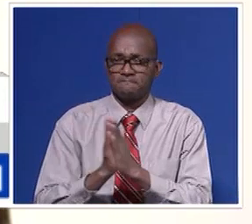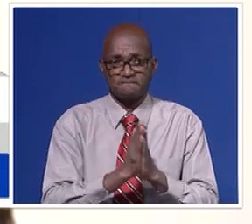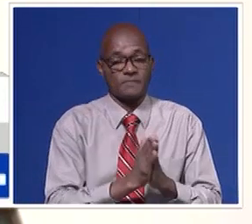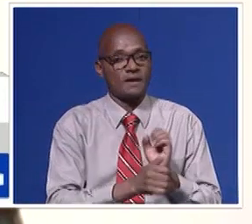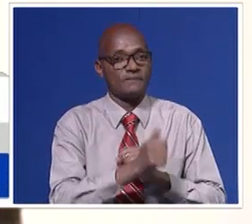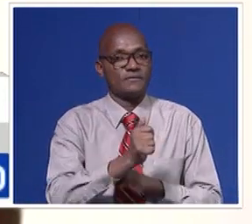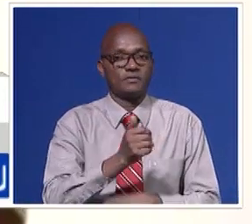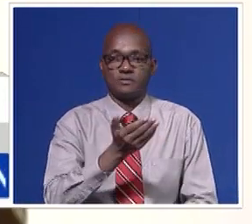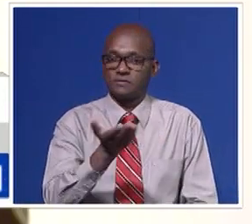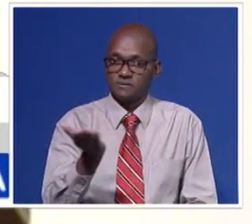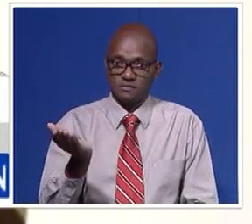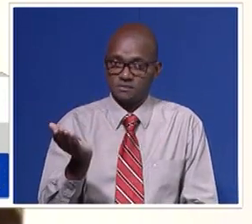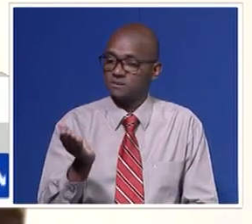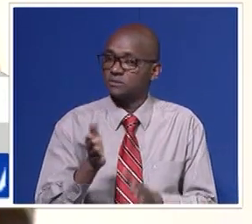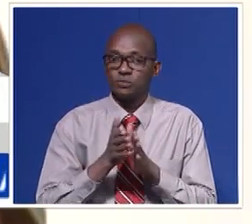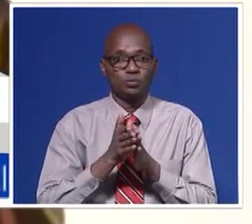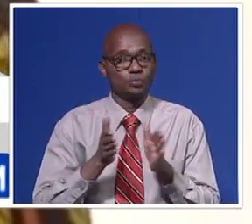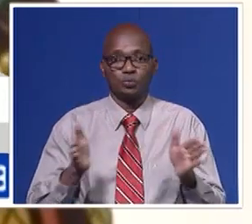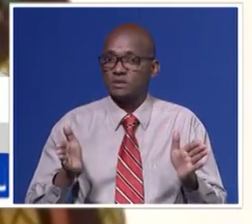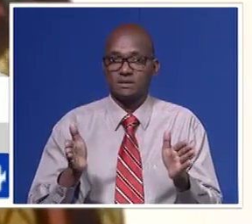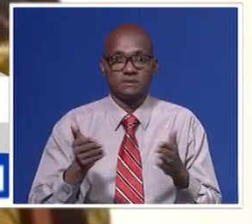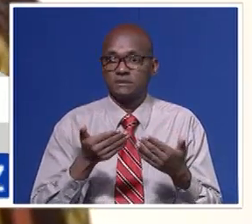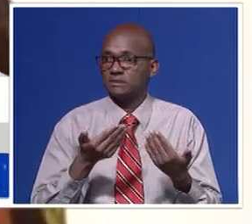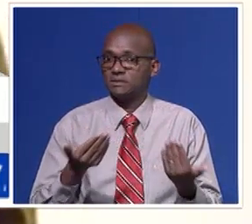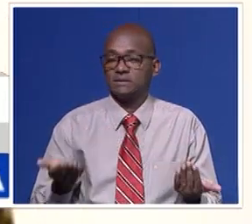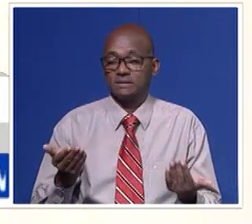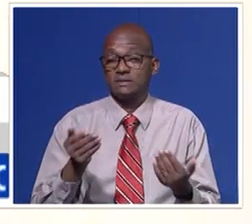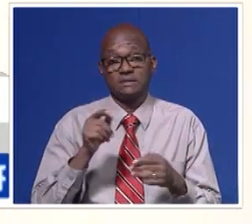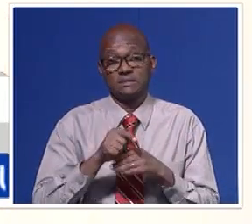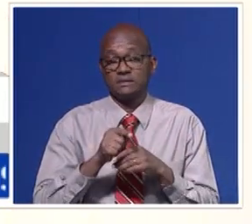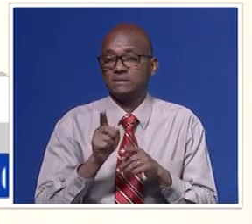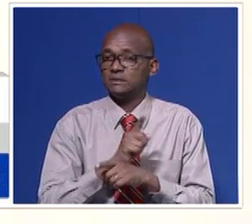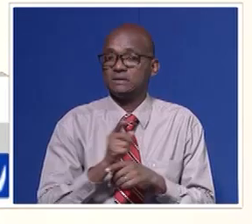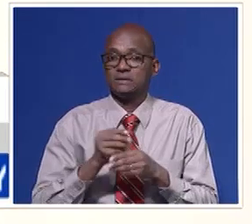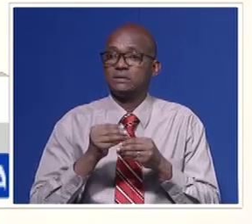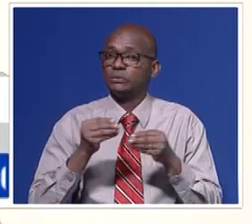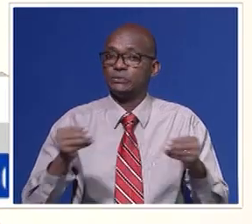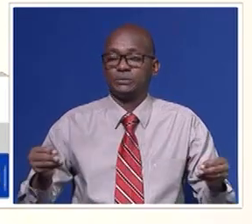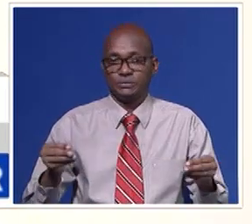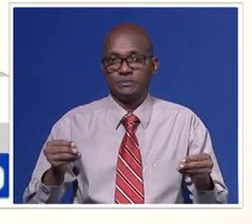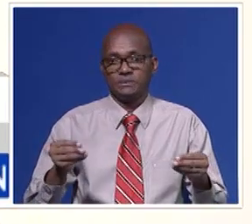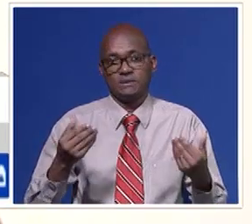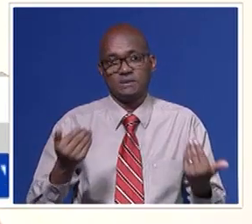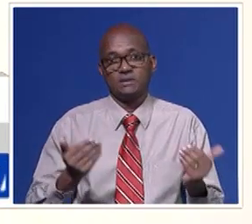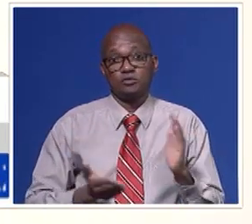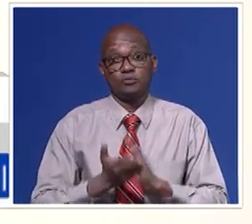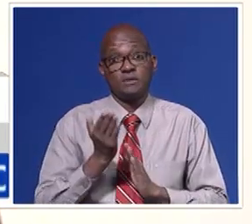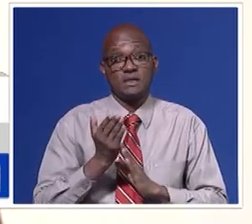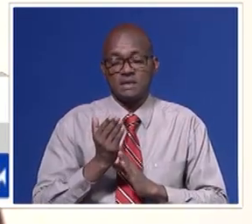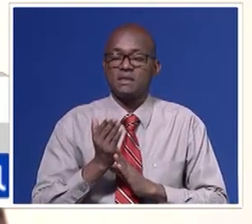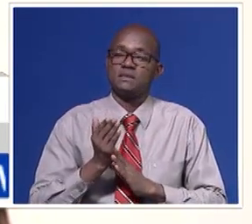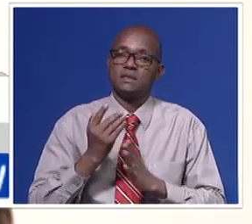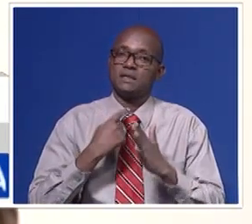wazi, it is no longer imported cases. Tumeanza local